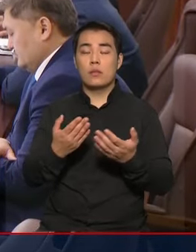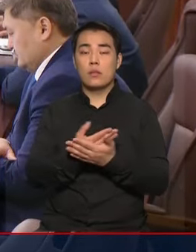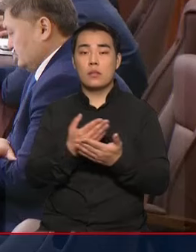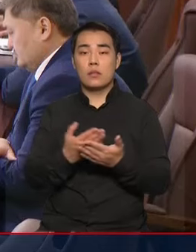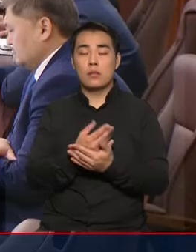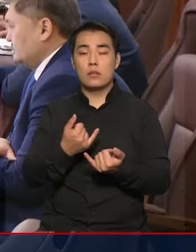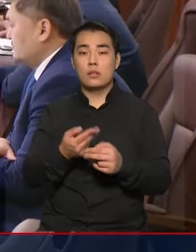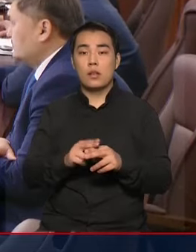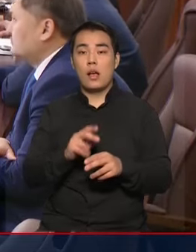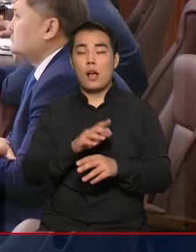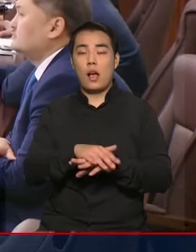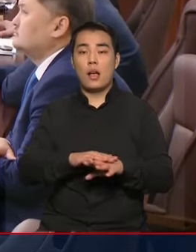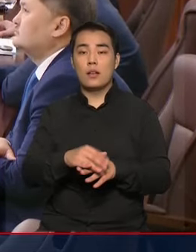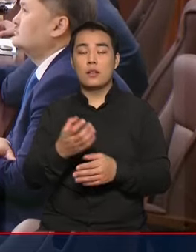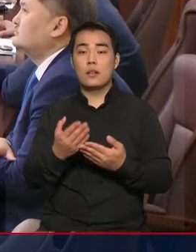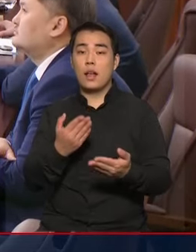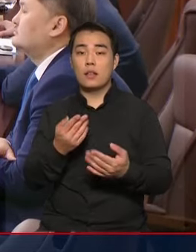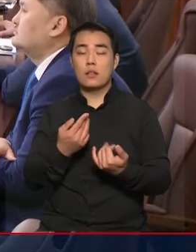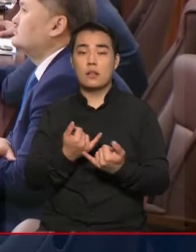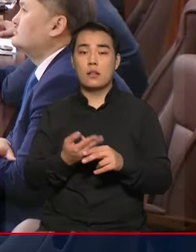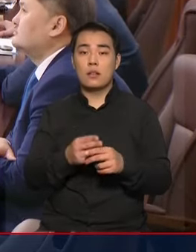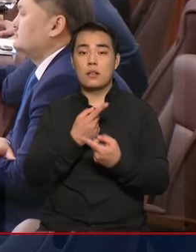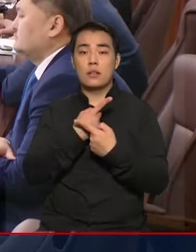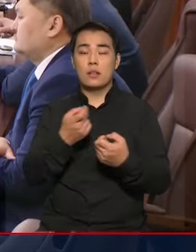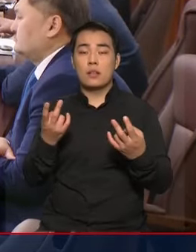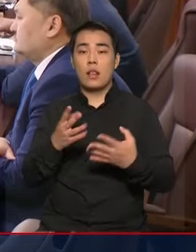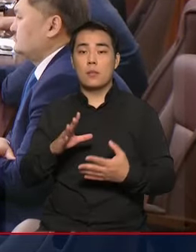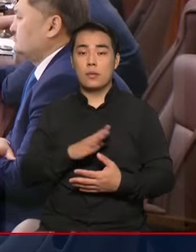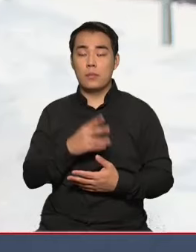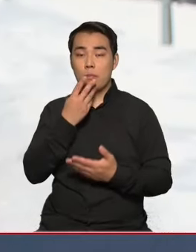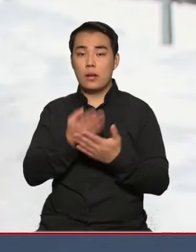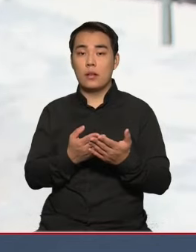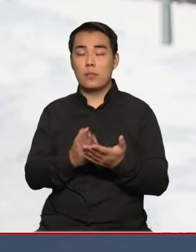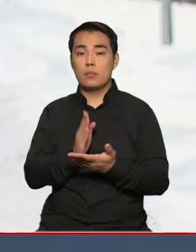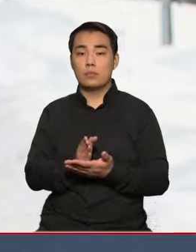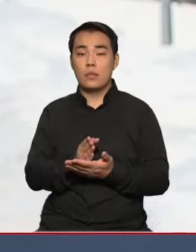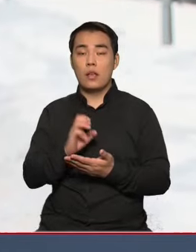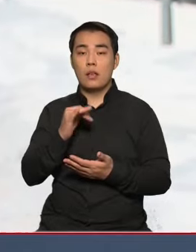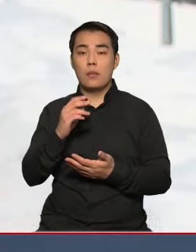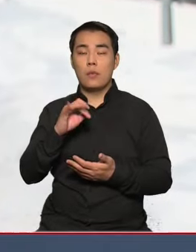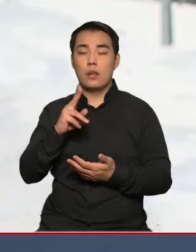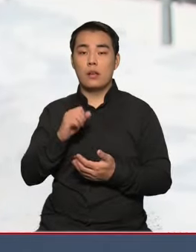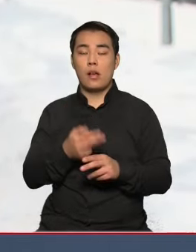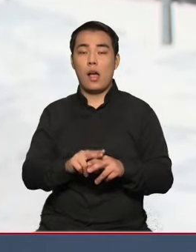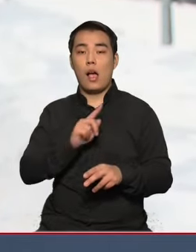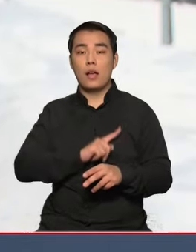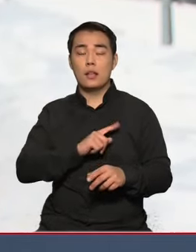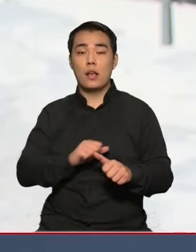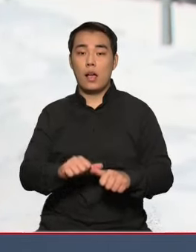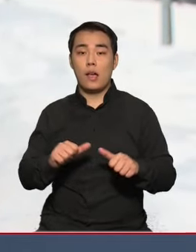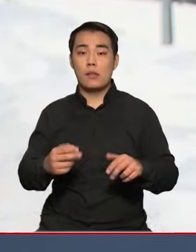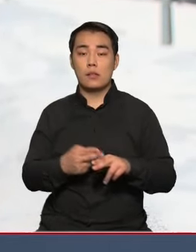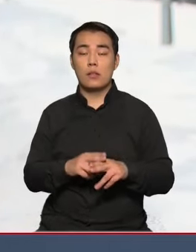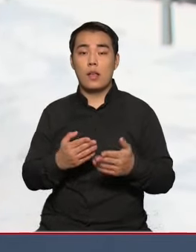қосылмағанын, халыққа барынша ерте ескерту таратып, хабарландыру керек болғанын көрсетеді. Сейсмикалық болжау комиссиясының